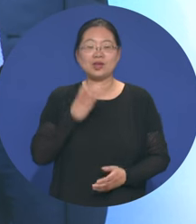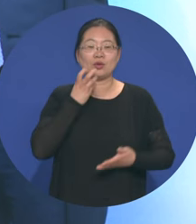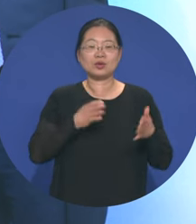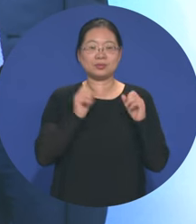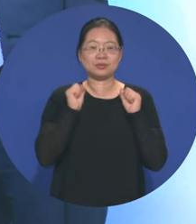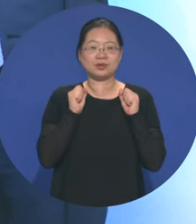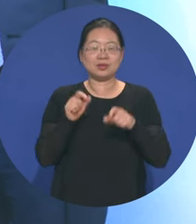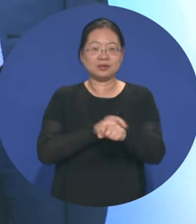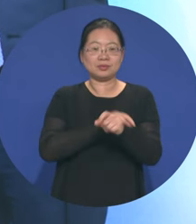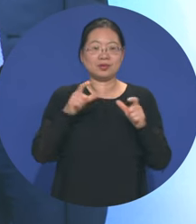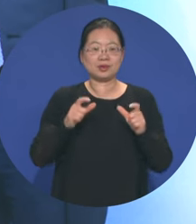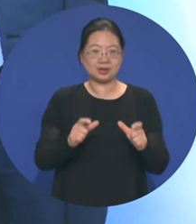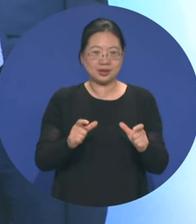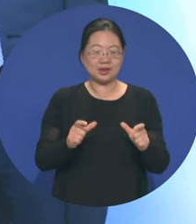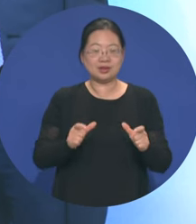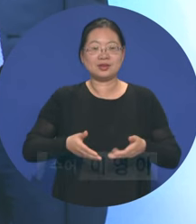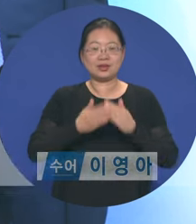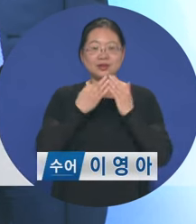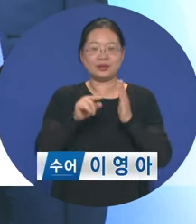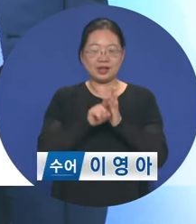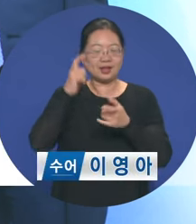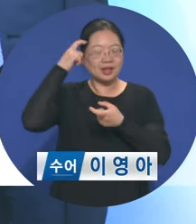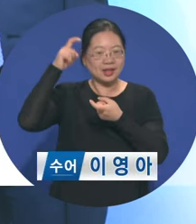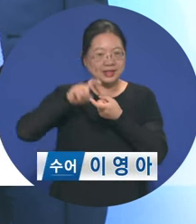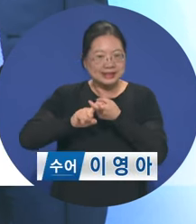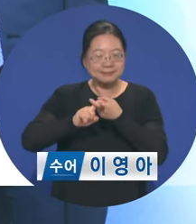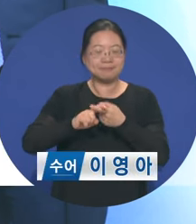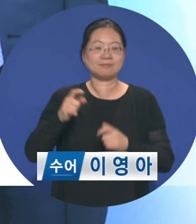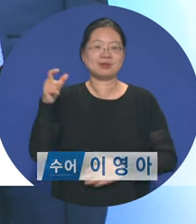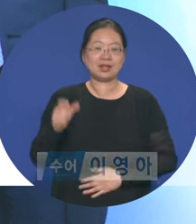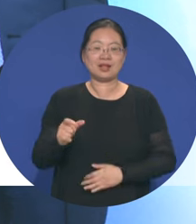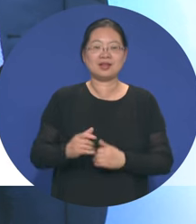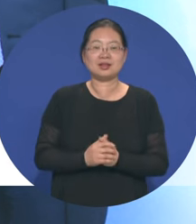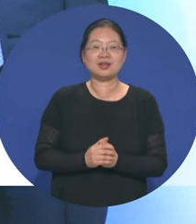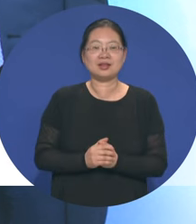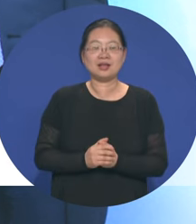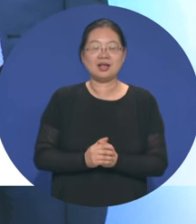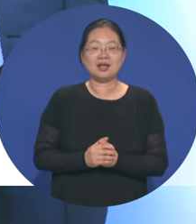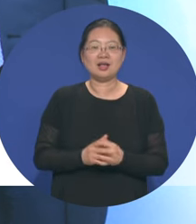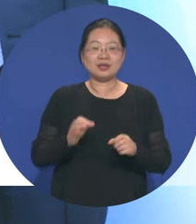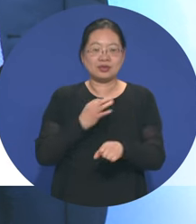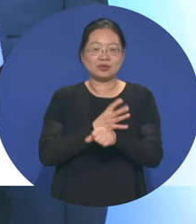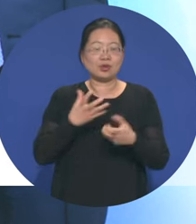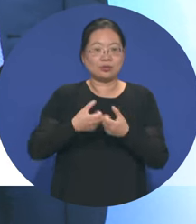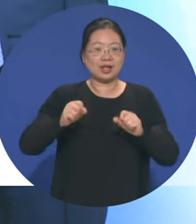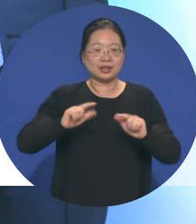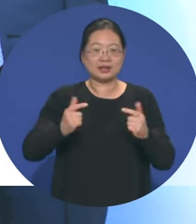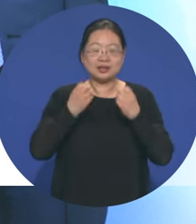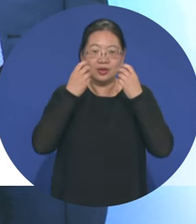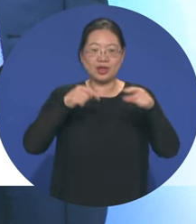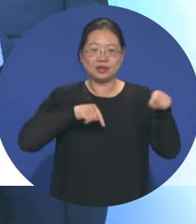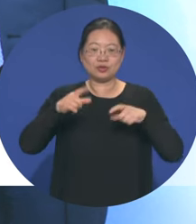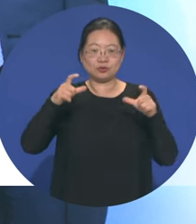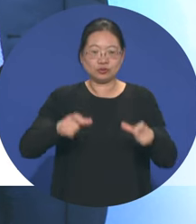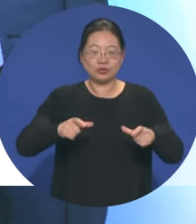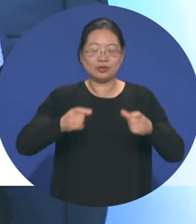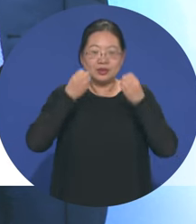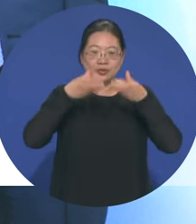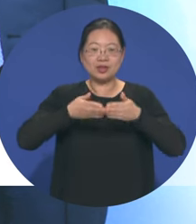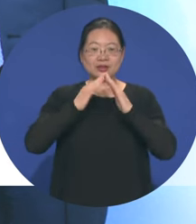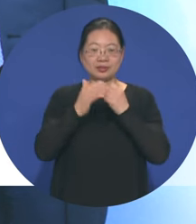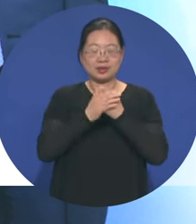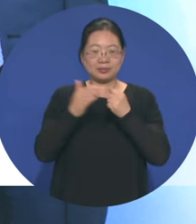경기 북부 특별자치도를 향한 관심이 뜨겁습니다. 단순한 분도가 아닌 새로운 행정구역의 신설이라는 점에서 의미가